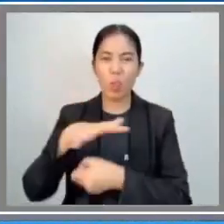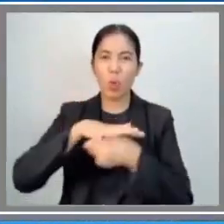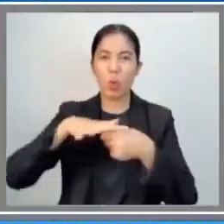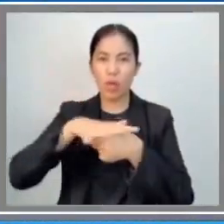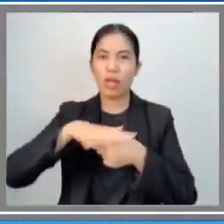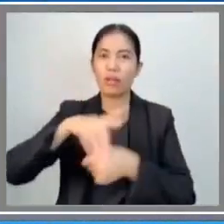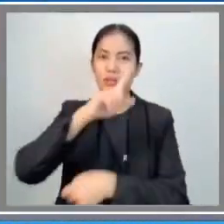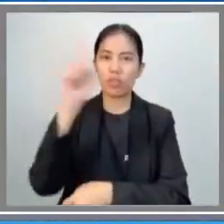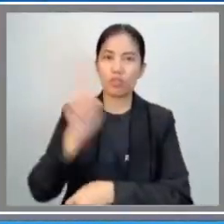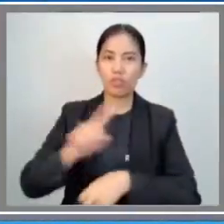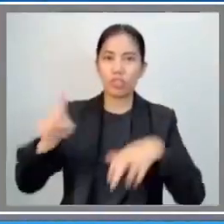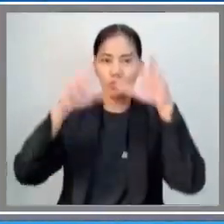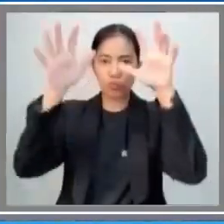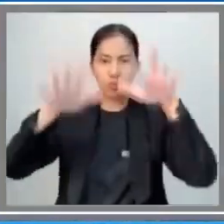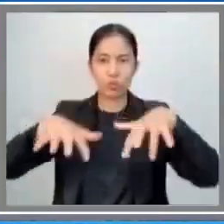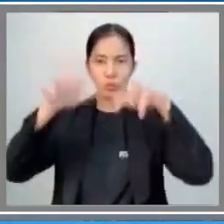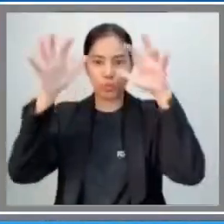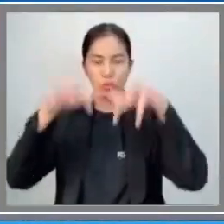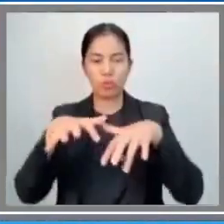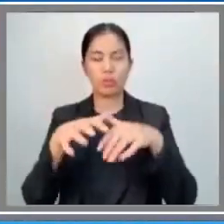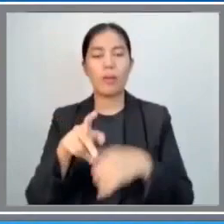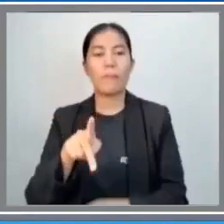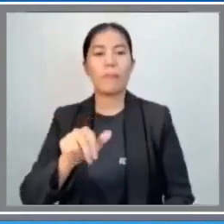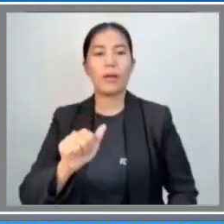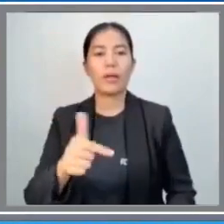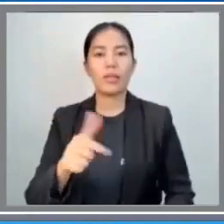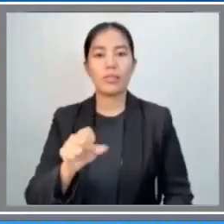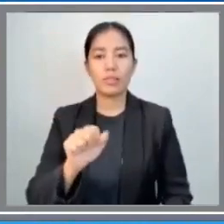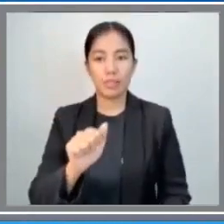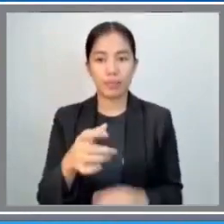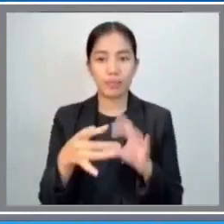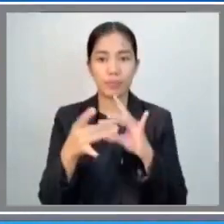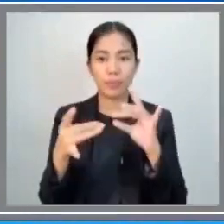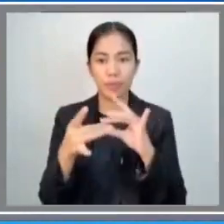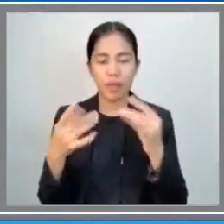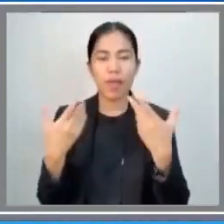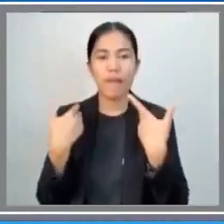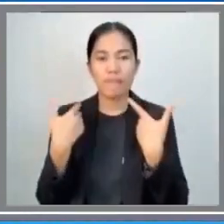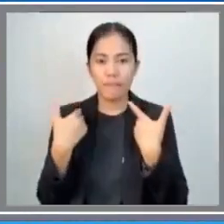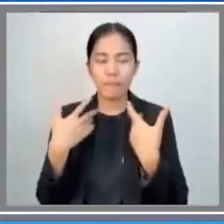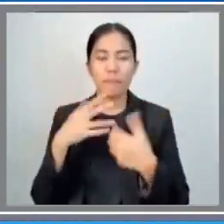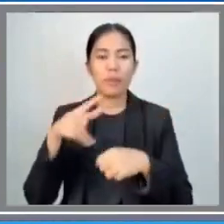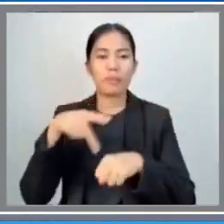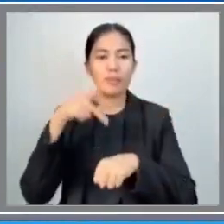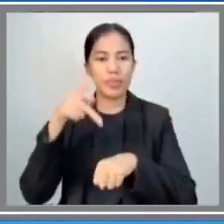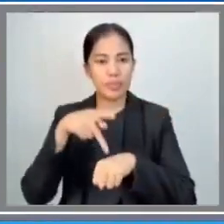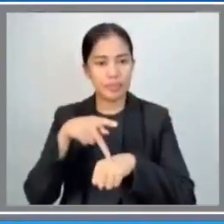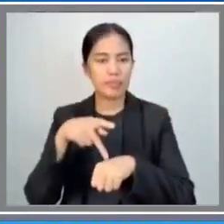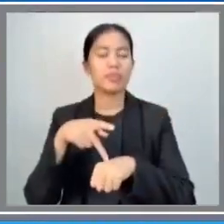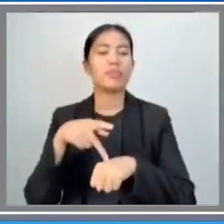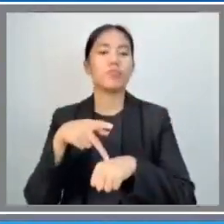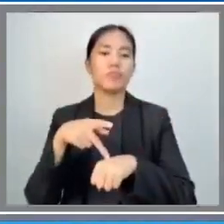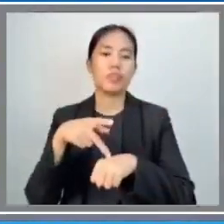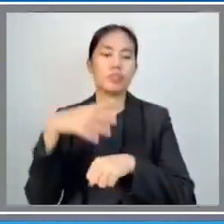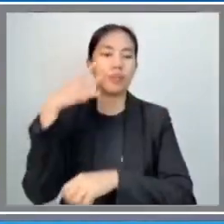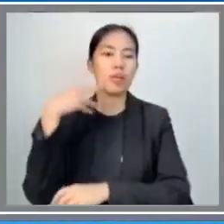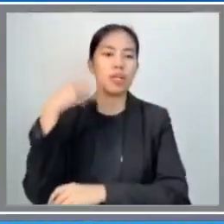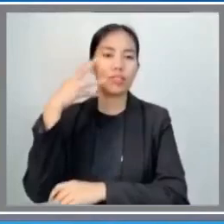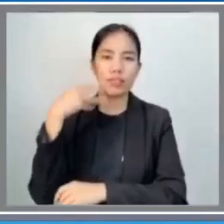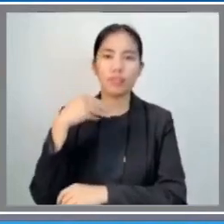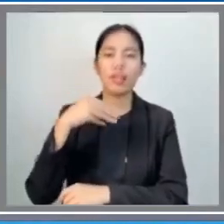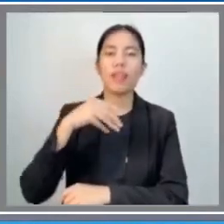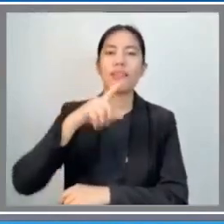Ayon sa PAGASA, malaking bahagi pa rin ng bansa ang makakaranas ng mga thunderstorm ngayong araw. Apektado naman ng